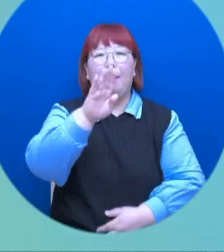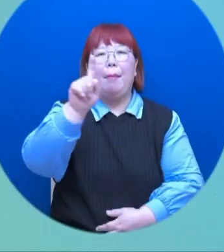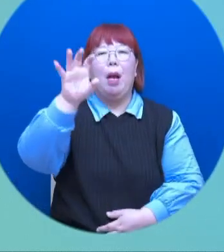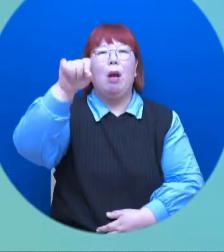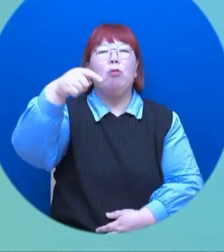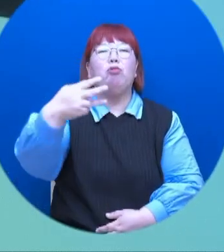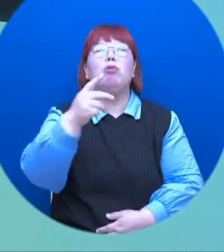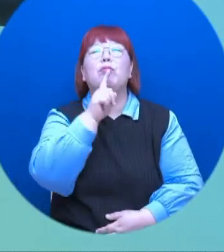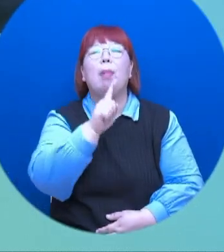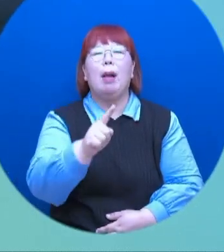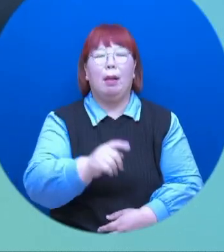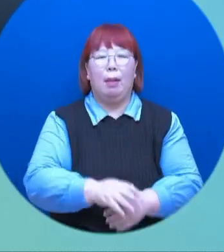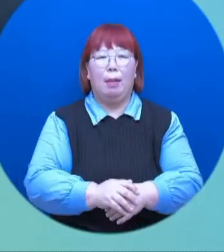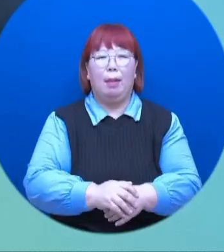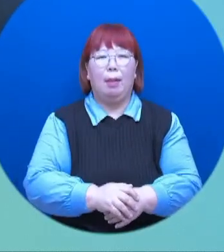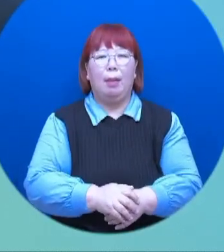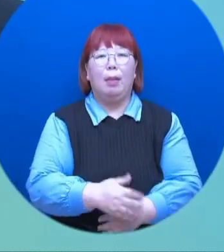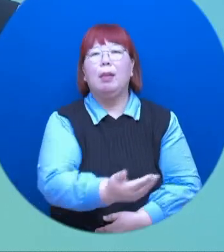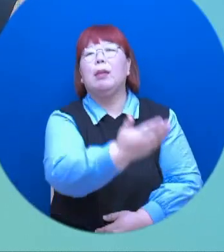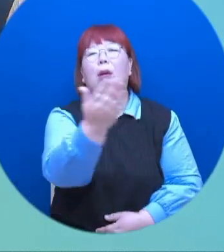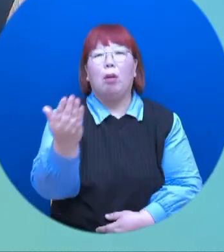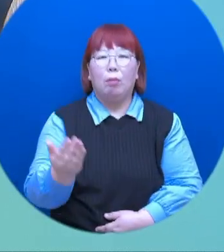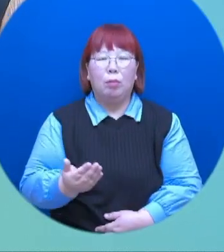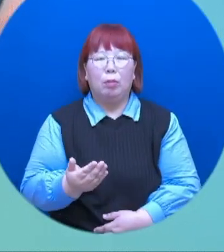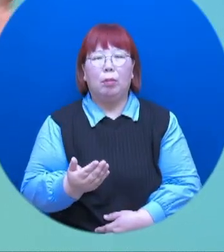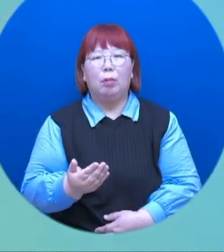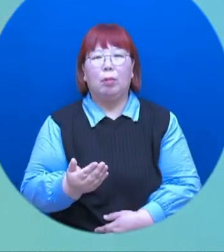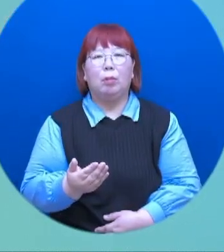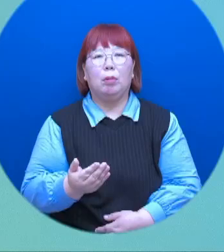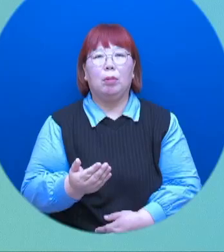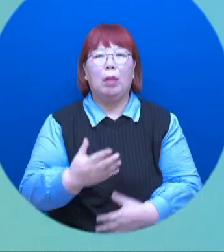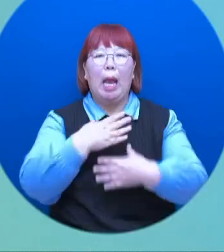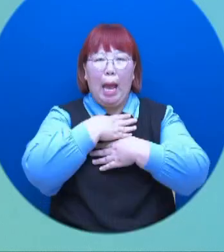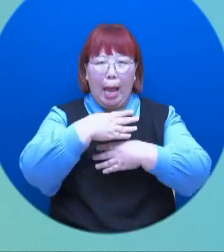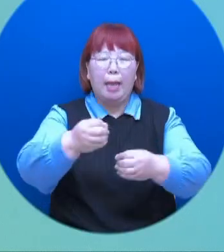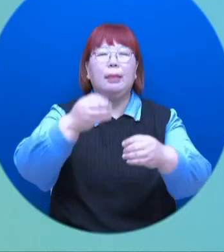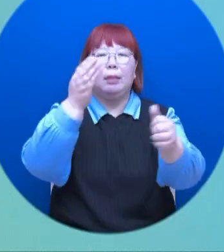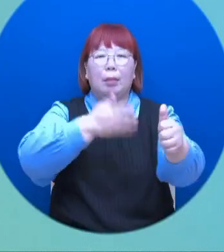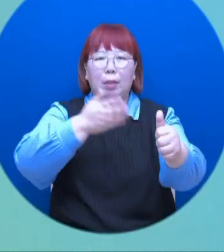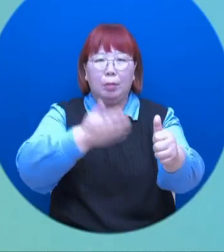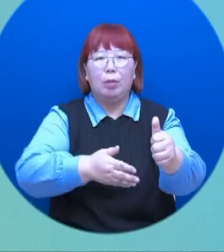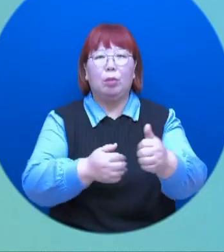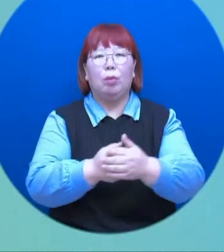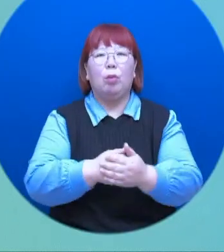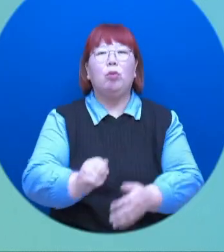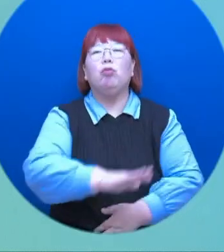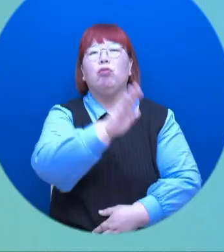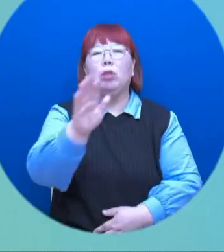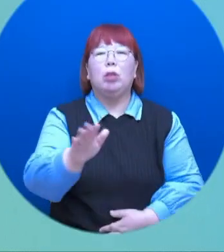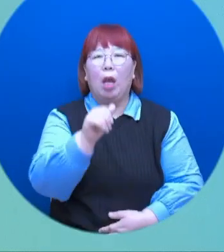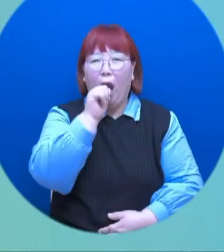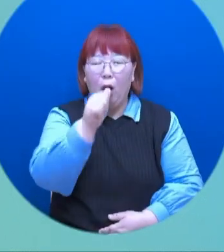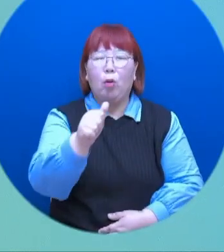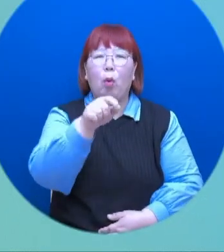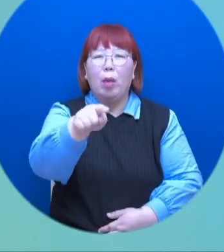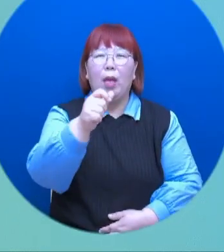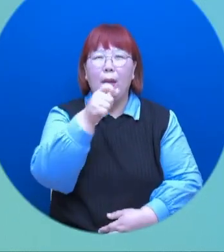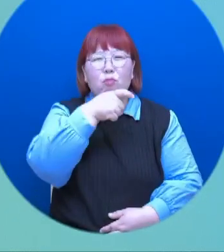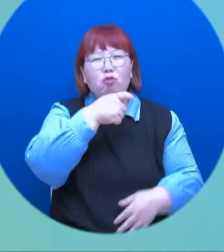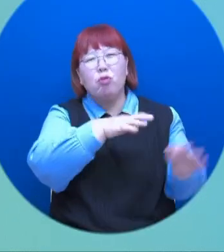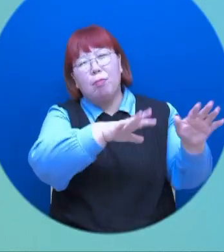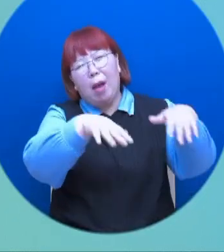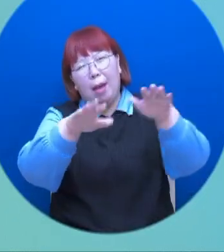말입니까? 선장님, 그리고 탑승하고 있는 성객 여러분, 안심하십시오. 우리는 결코 이 풍랑에